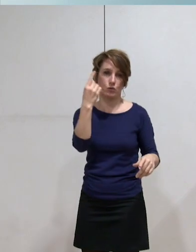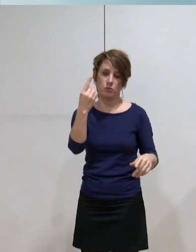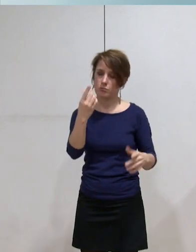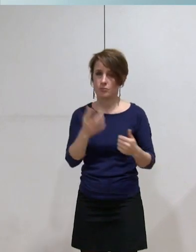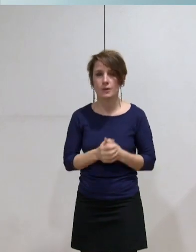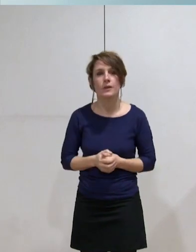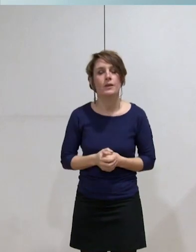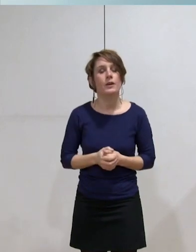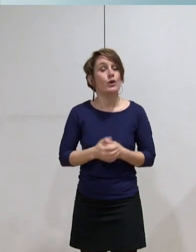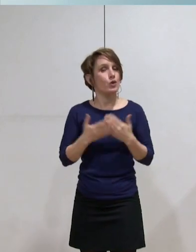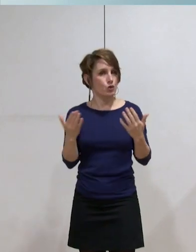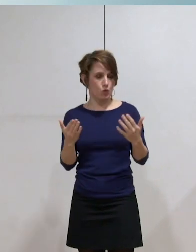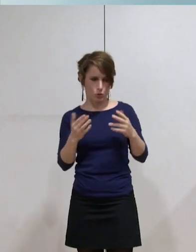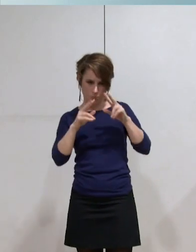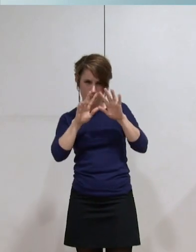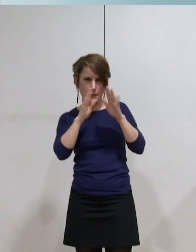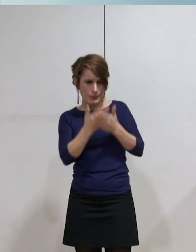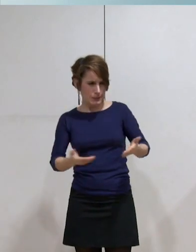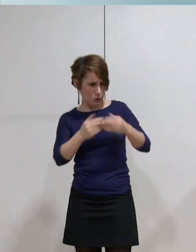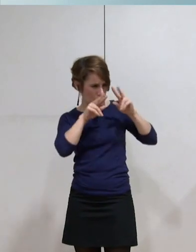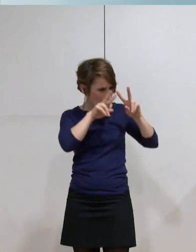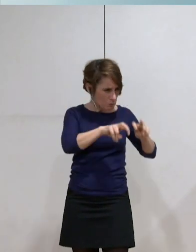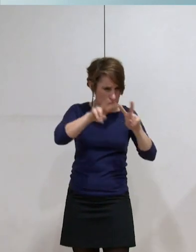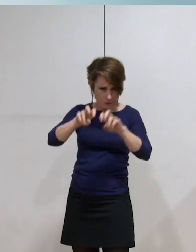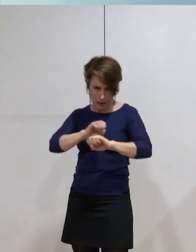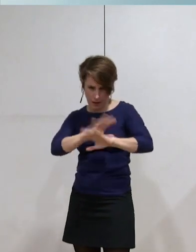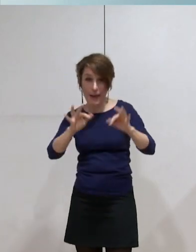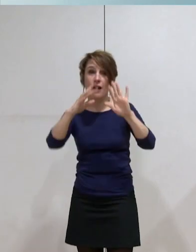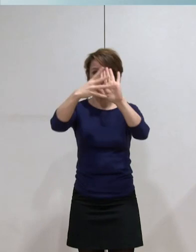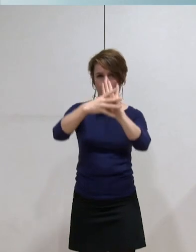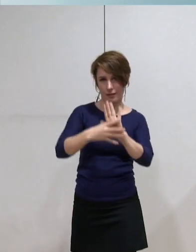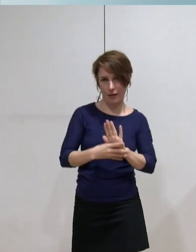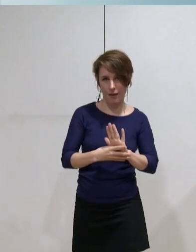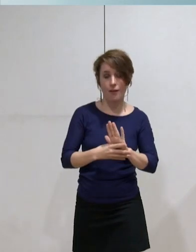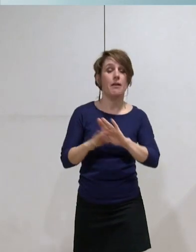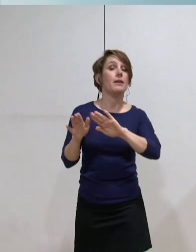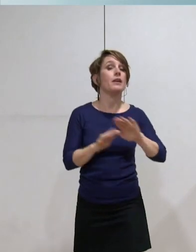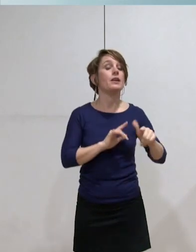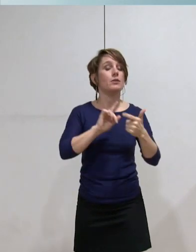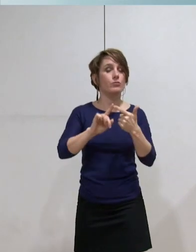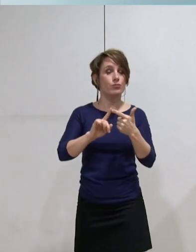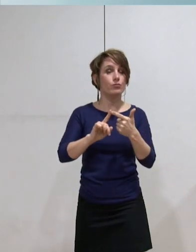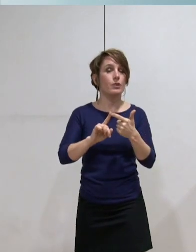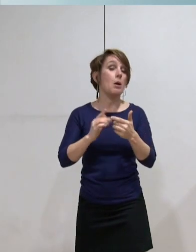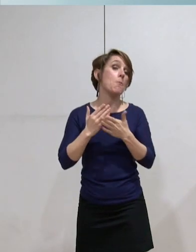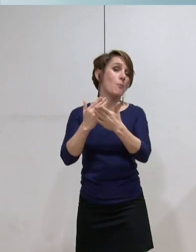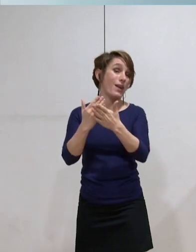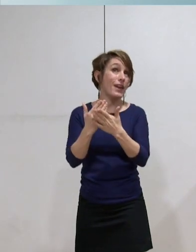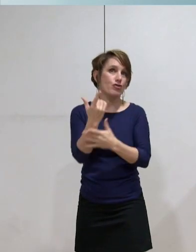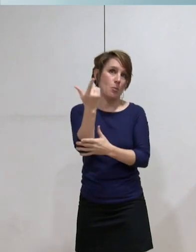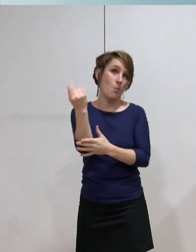culture donc une clarification sur les critères et un un partage un partenariat